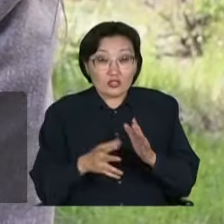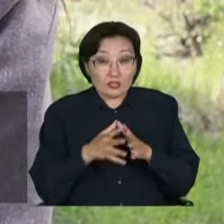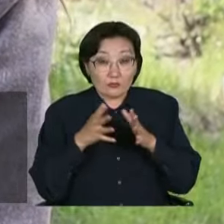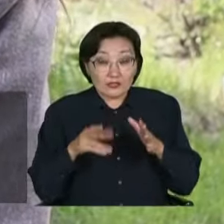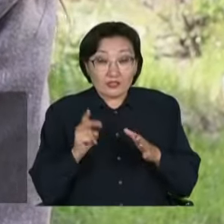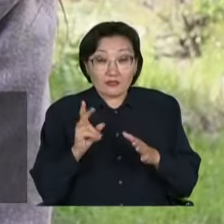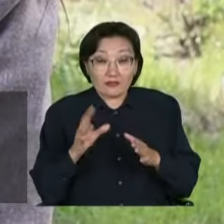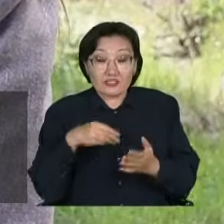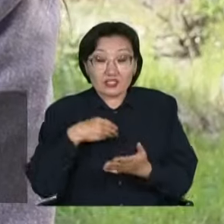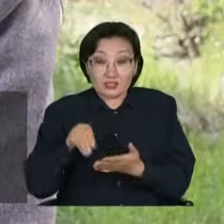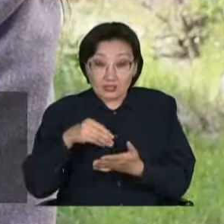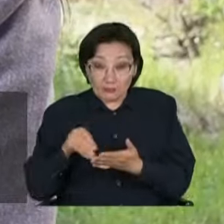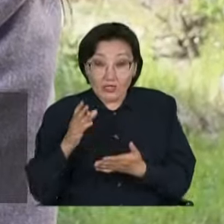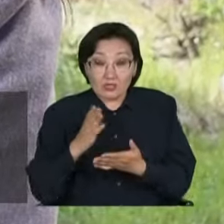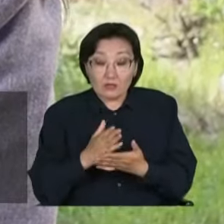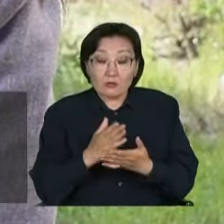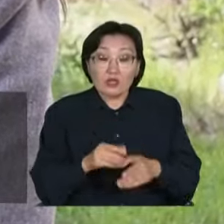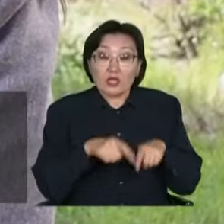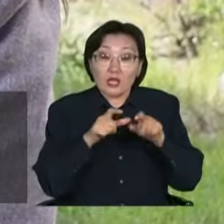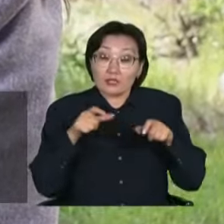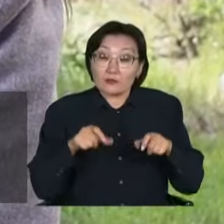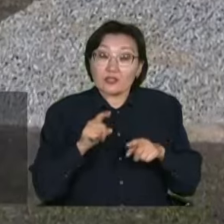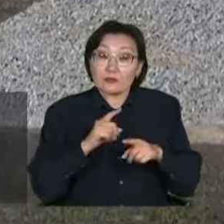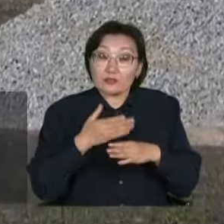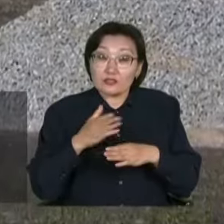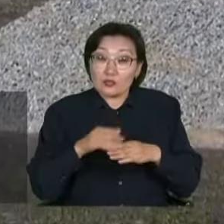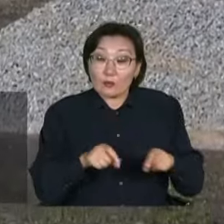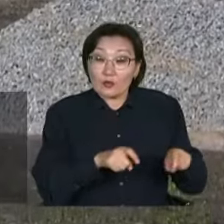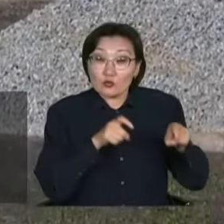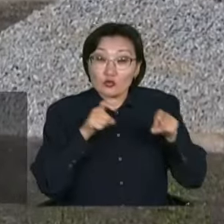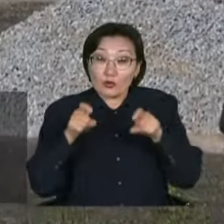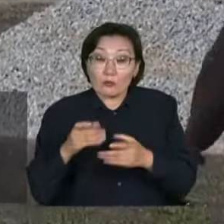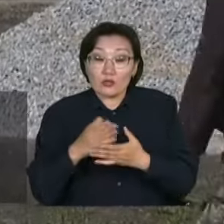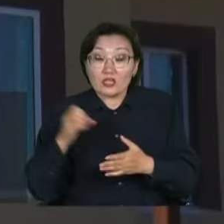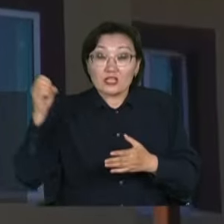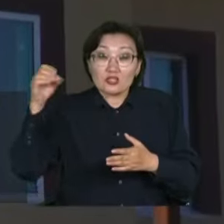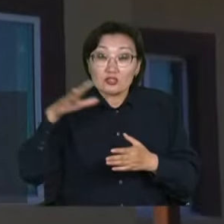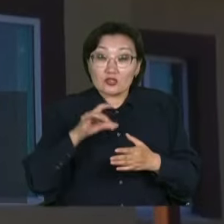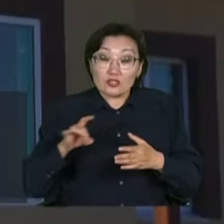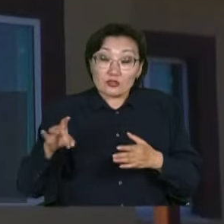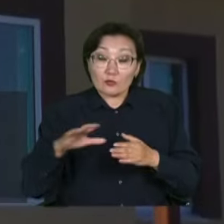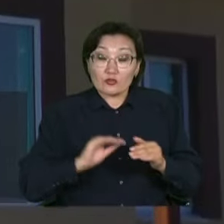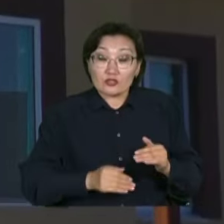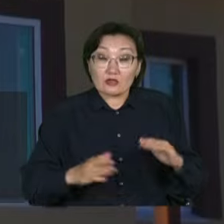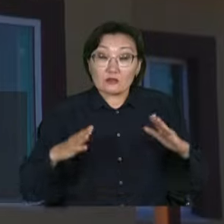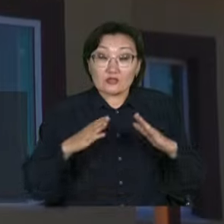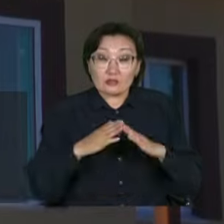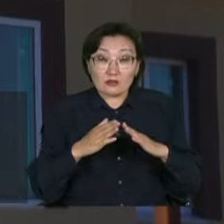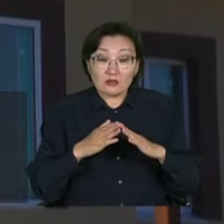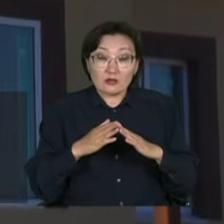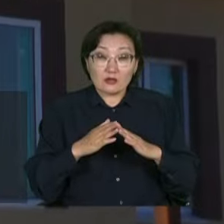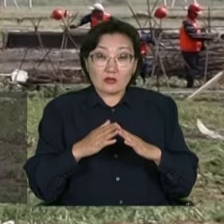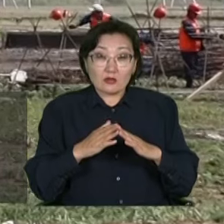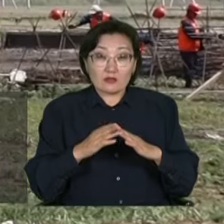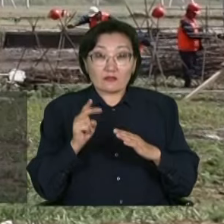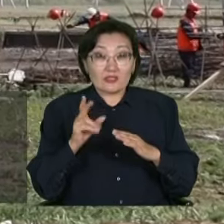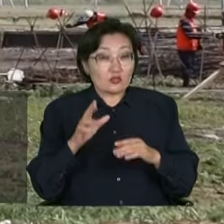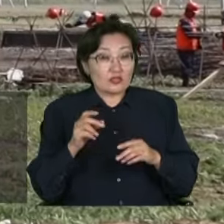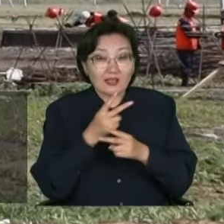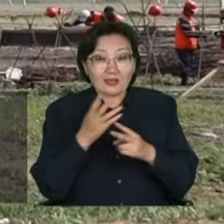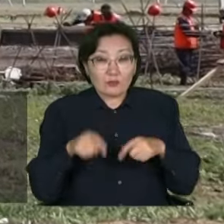квартира сатып алынды. Тұрғындар ақырында көшіп жатыр үйлеріне. Одан бөлек, солнышындағы үйлер квадратурасына қарамай беріледі.